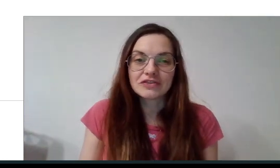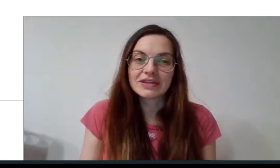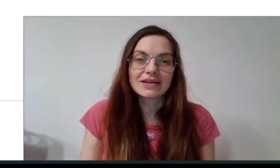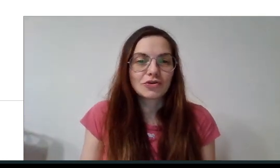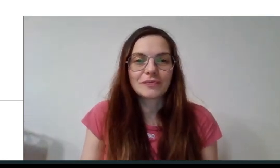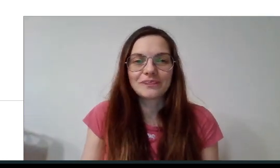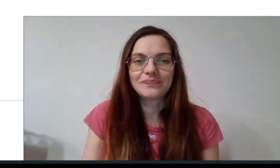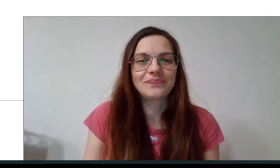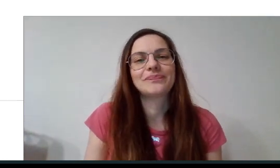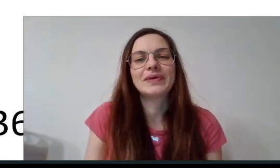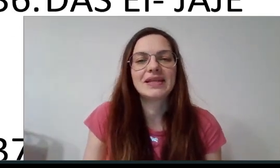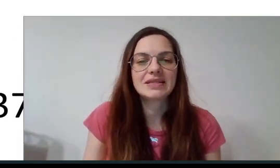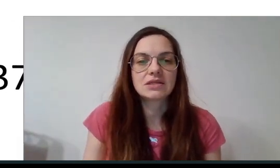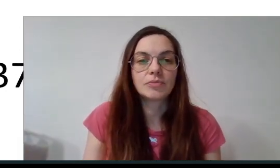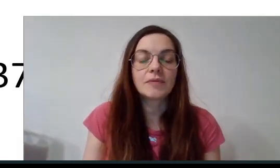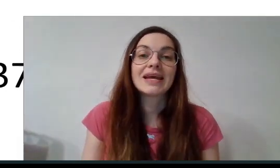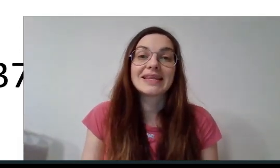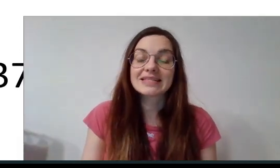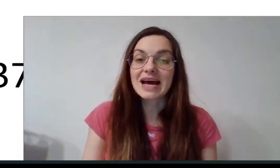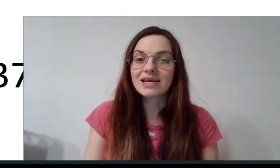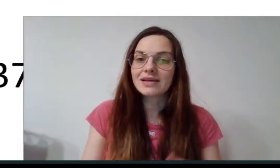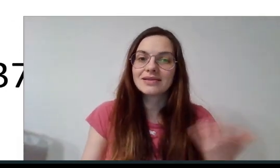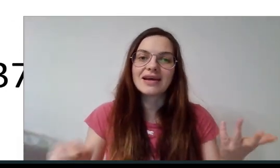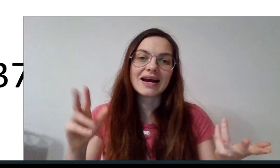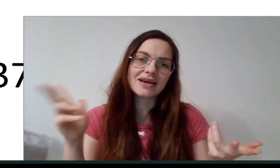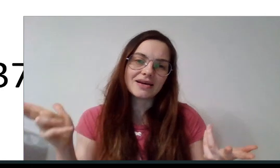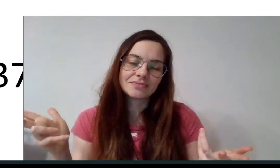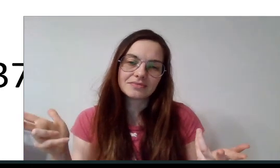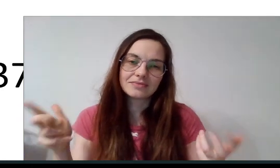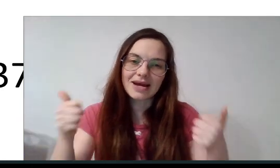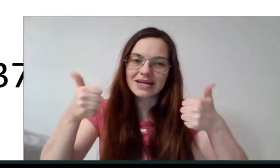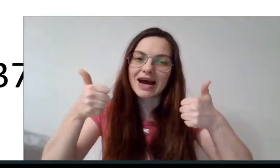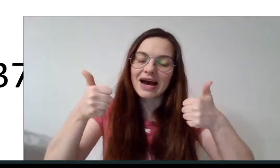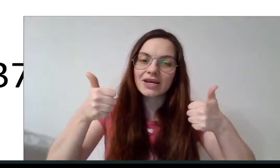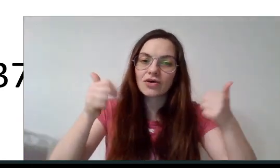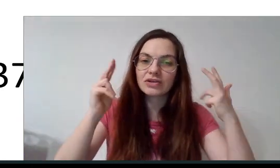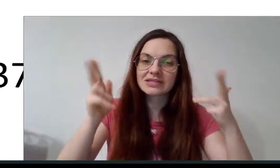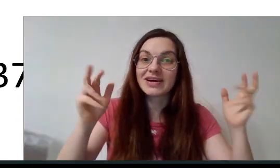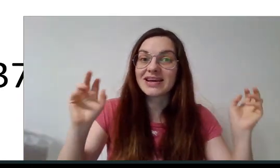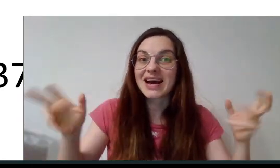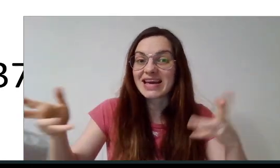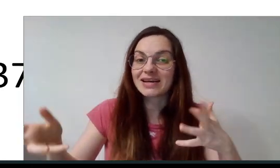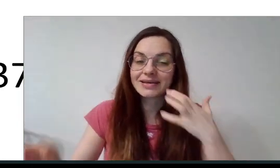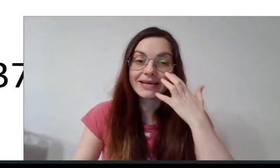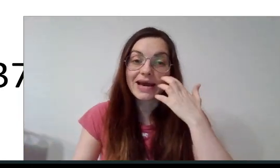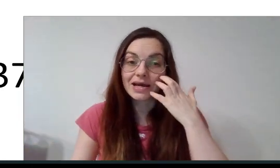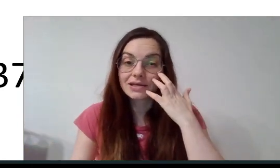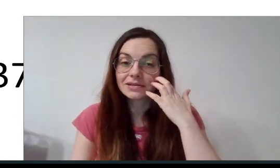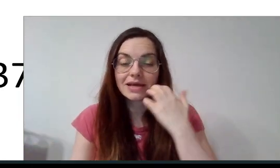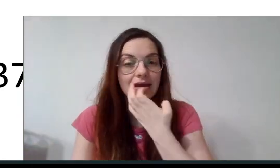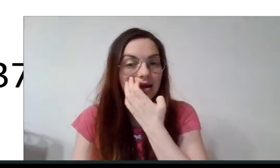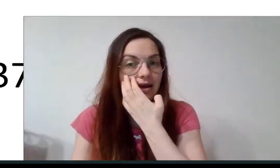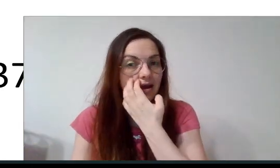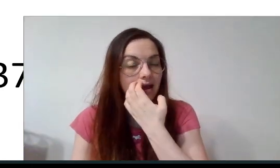ali tako. Paradajz, dobro. Das Ei, die Eier. Ein Ei oder zwei Eier. Jaja,